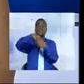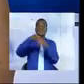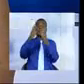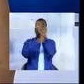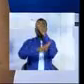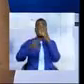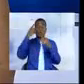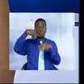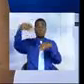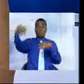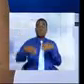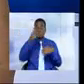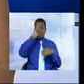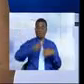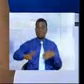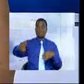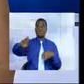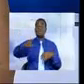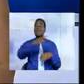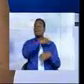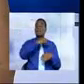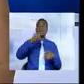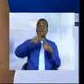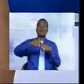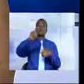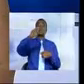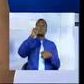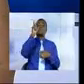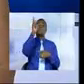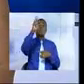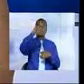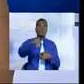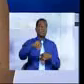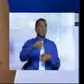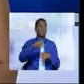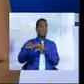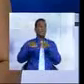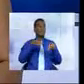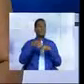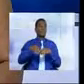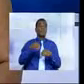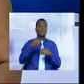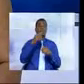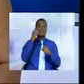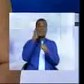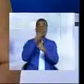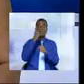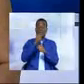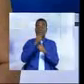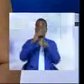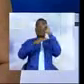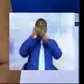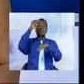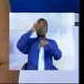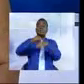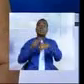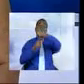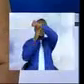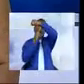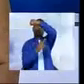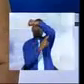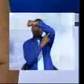pour recevoir les honneurs militaires. Et à 12 km du centre-ville, il a procédé au lancement des travaux de construction des ponts